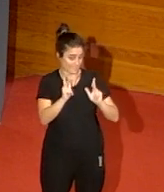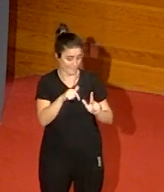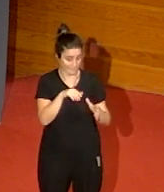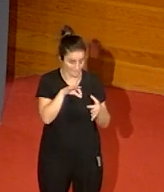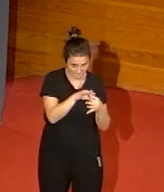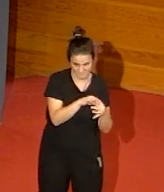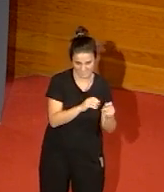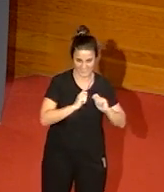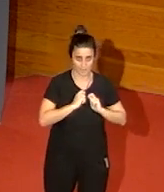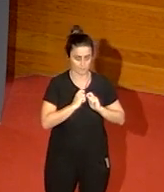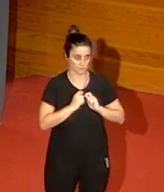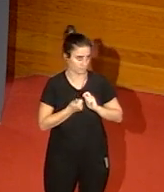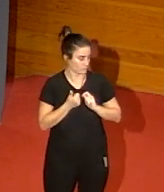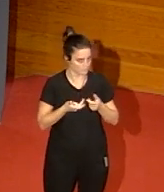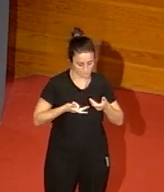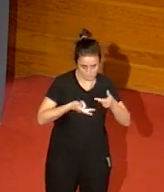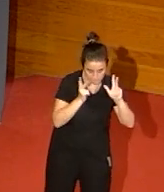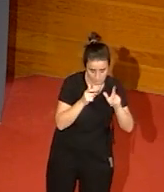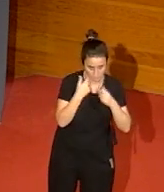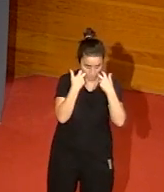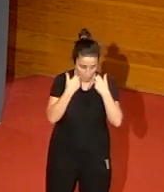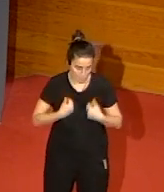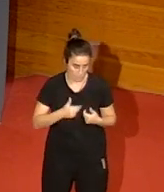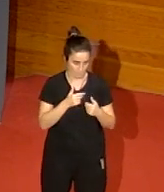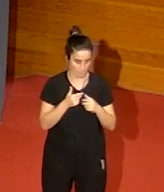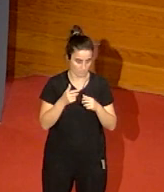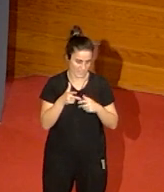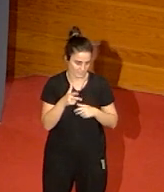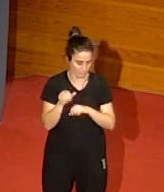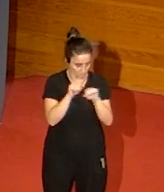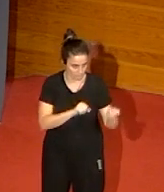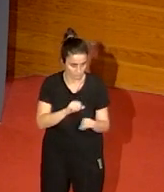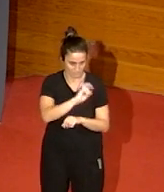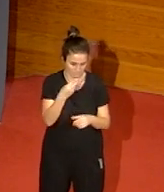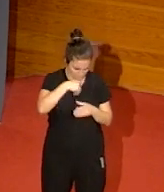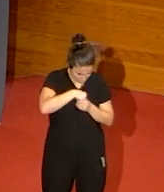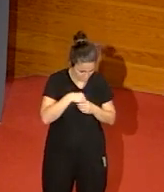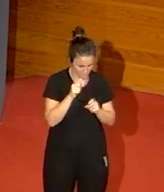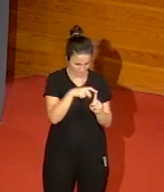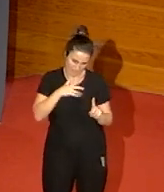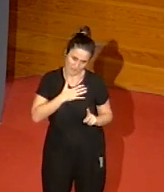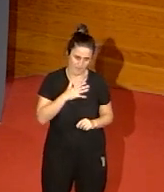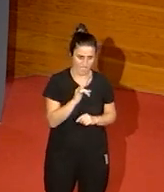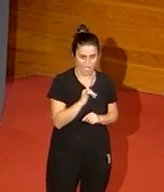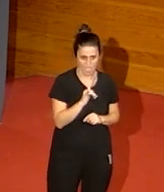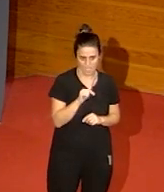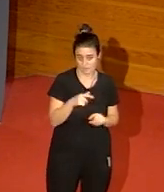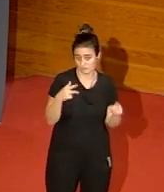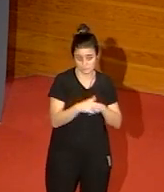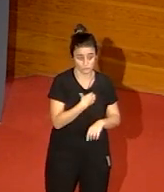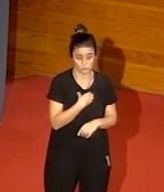ez dakit askatasunen eta giza eskubideen defentsan, eta hor hori ezinbestekoa da eta saieste zina da.